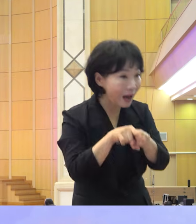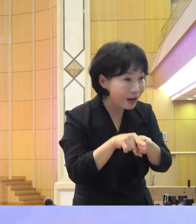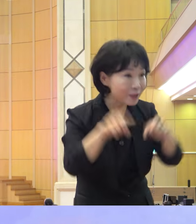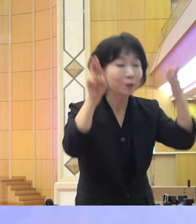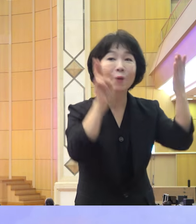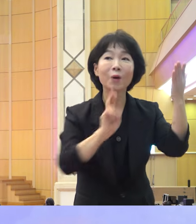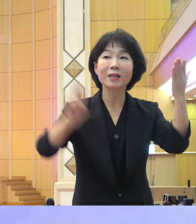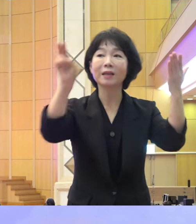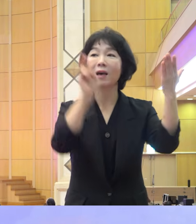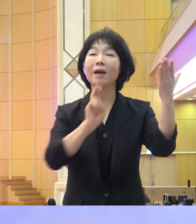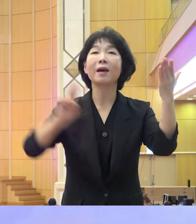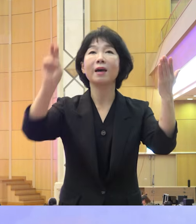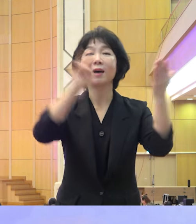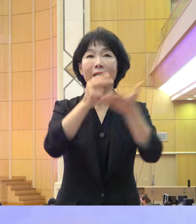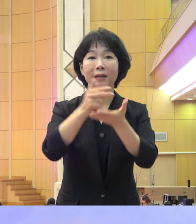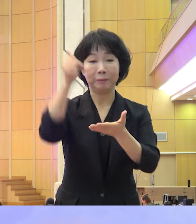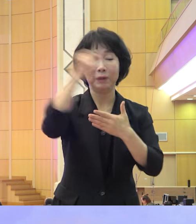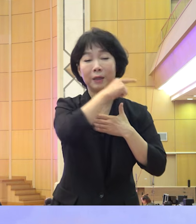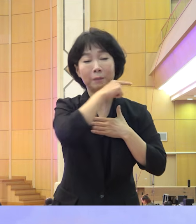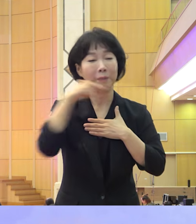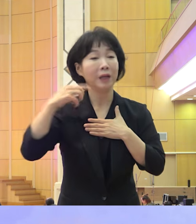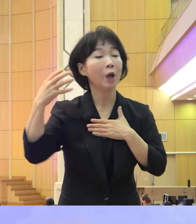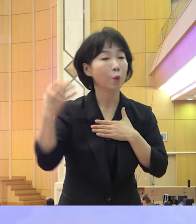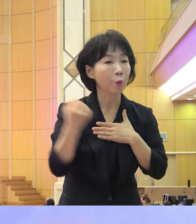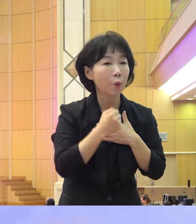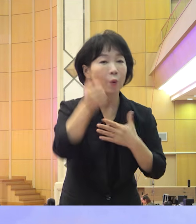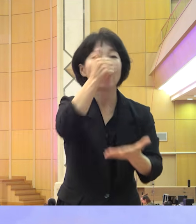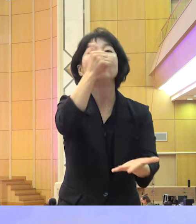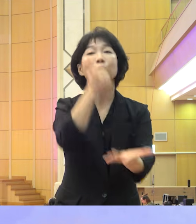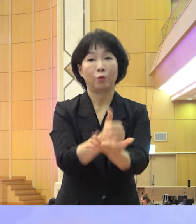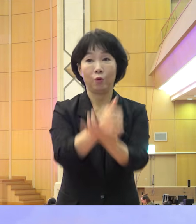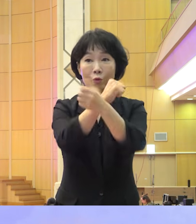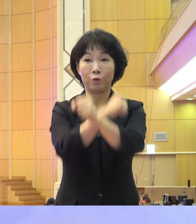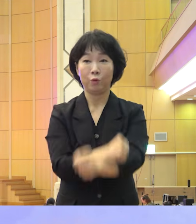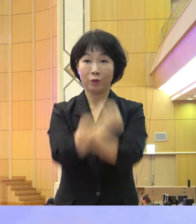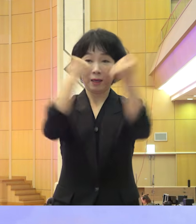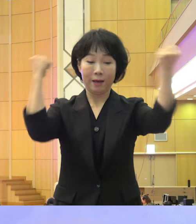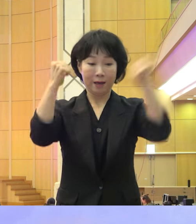함께 찬송하세. 그 피로 속죄함